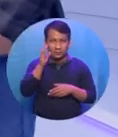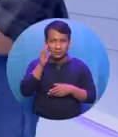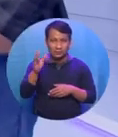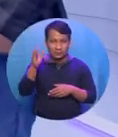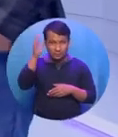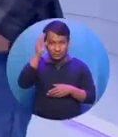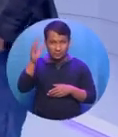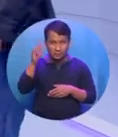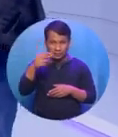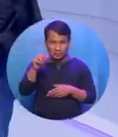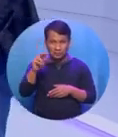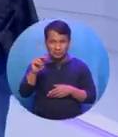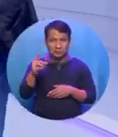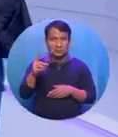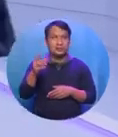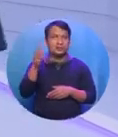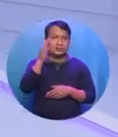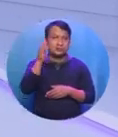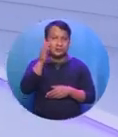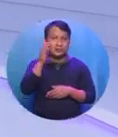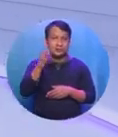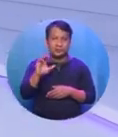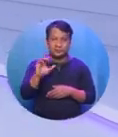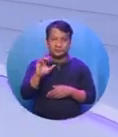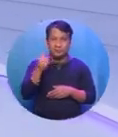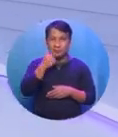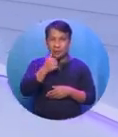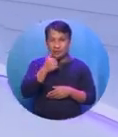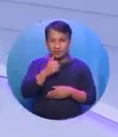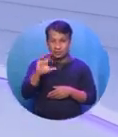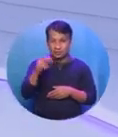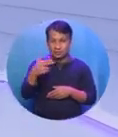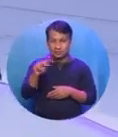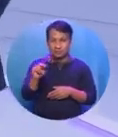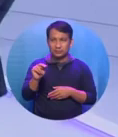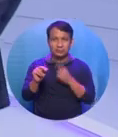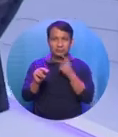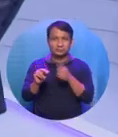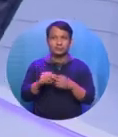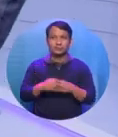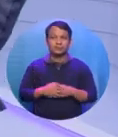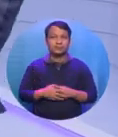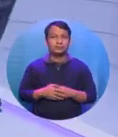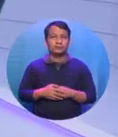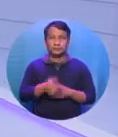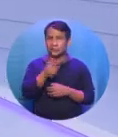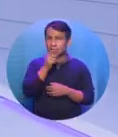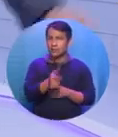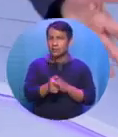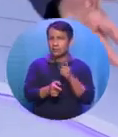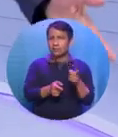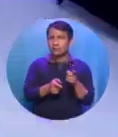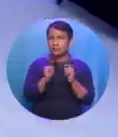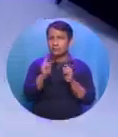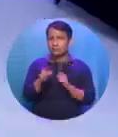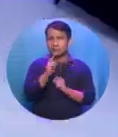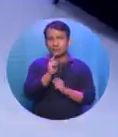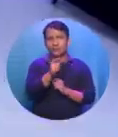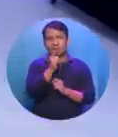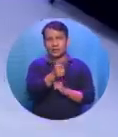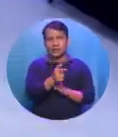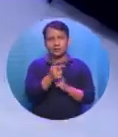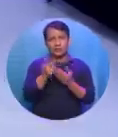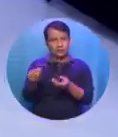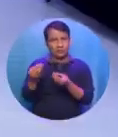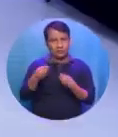Chan. Lalaki si Chan o babae? Babae po. Ma'am Chan. Oh. Oh, Ma'am Chan. Napakaswerte mo. Ito na